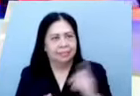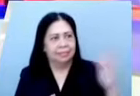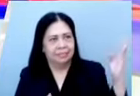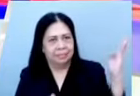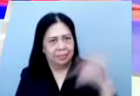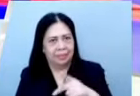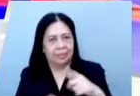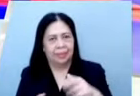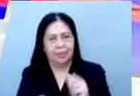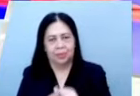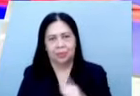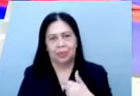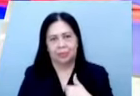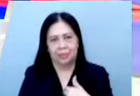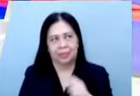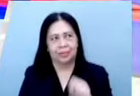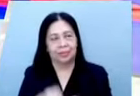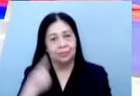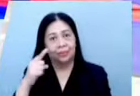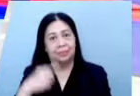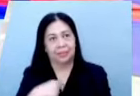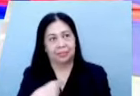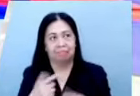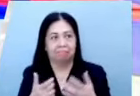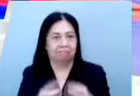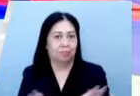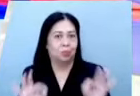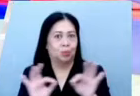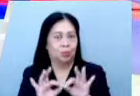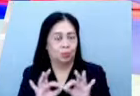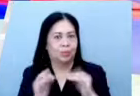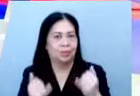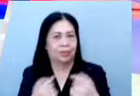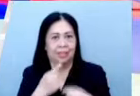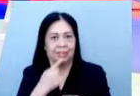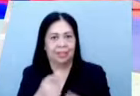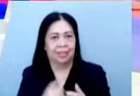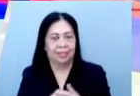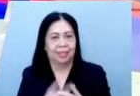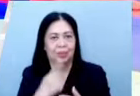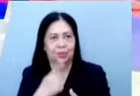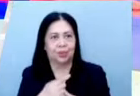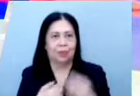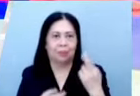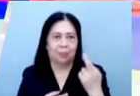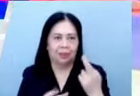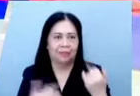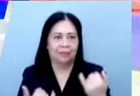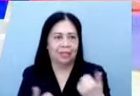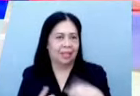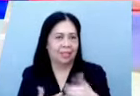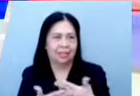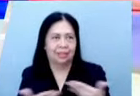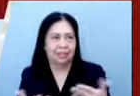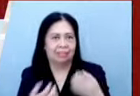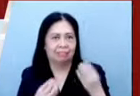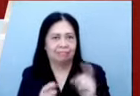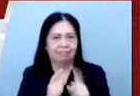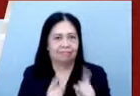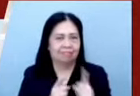me. So para sa akin, malaking bagay yun. Na ngayon masasabi ko talaga na super best friend kami na talagang anything under the sun na pag-uusapan naming